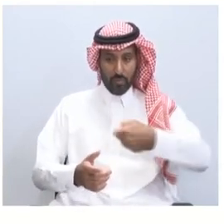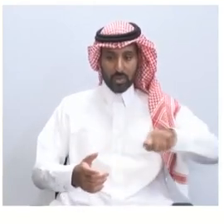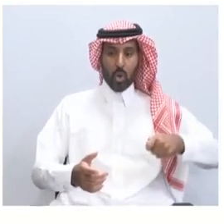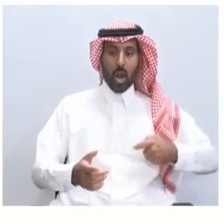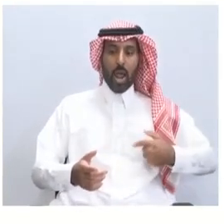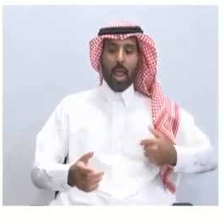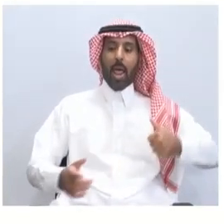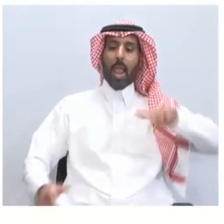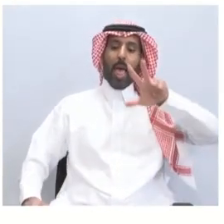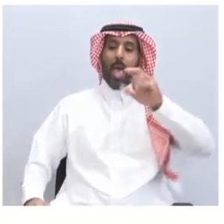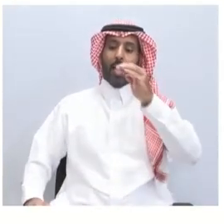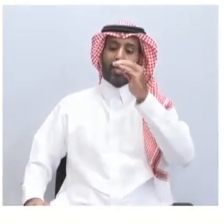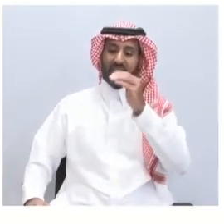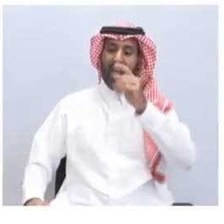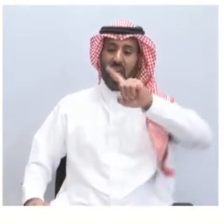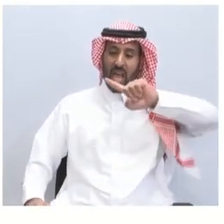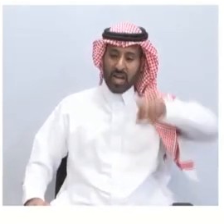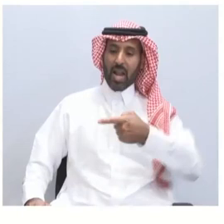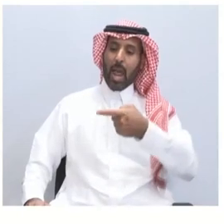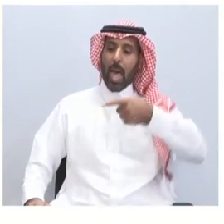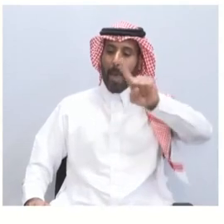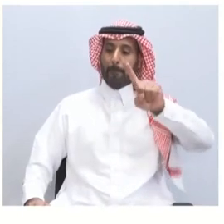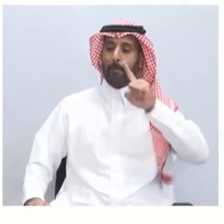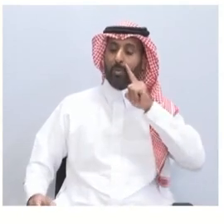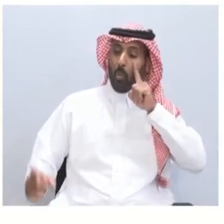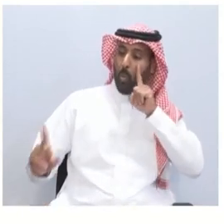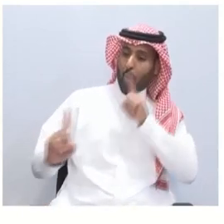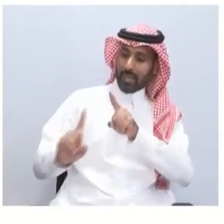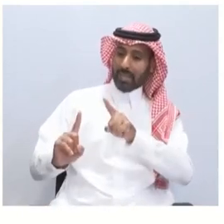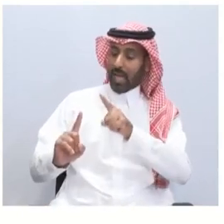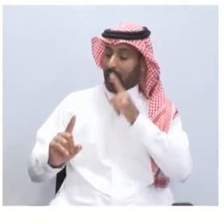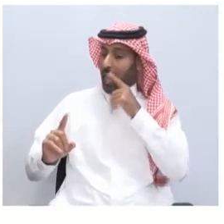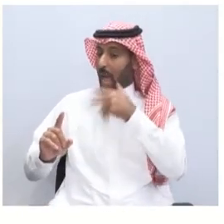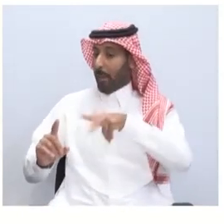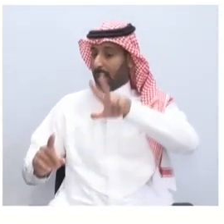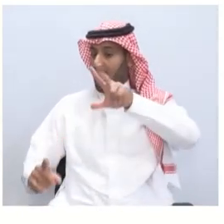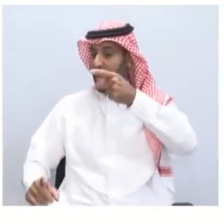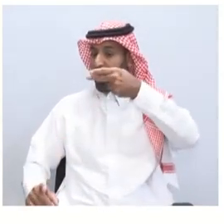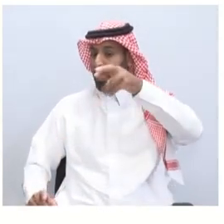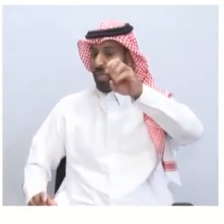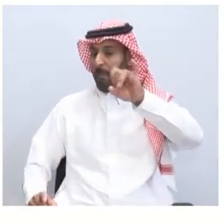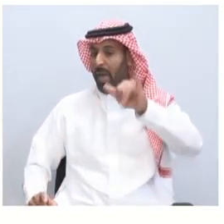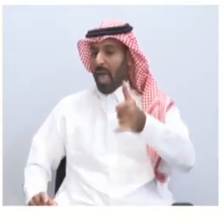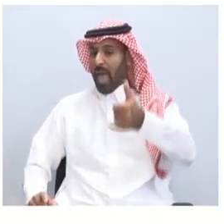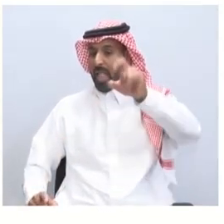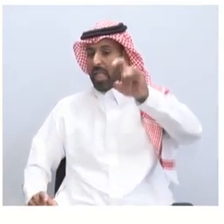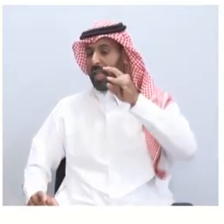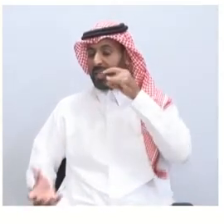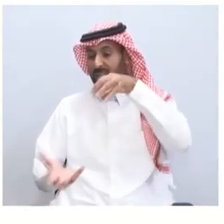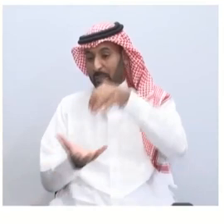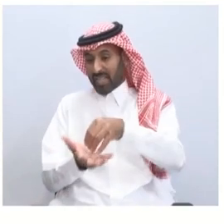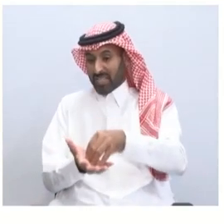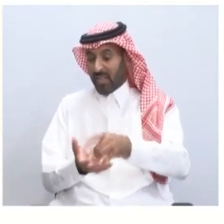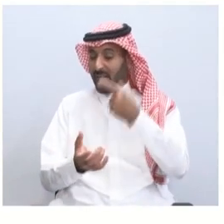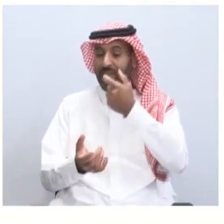الاجرب لمواجهه الحاميه العثمانيه التي تمركزت بعد سقوط الدرعيه